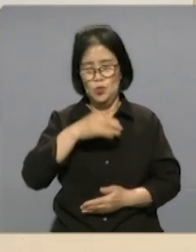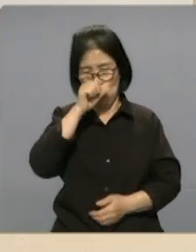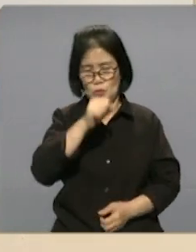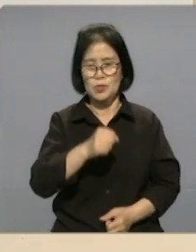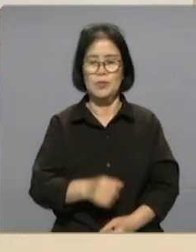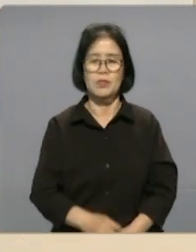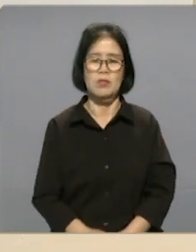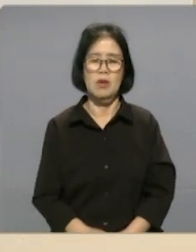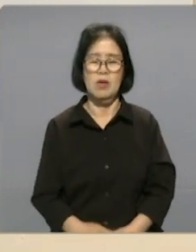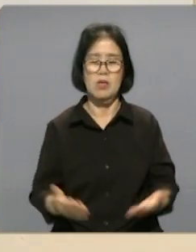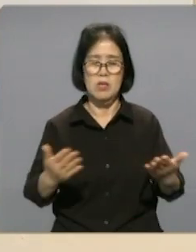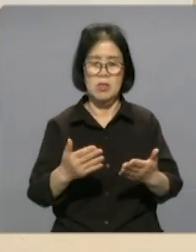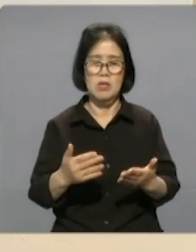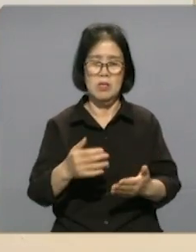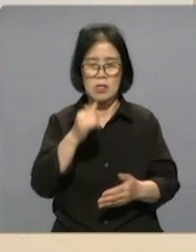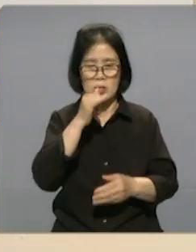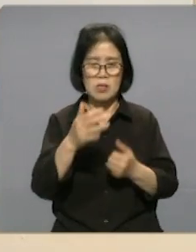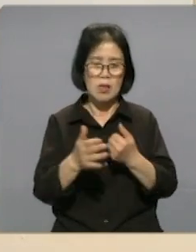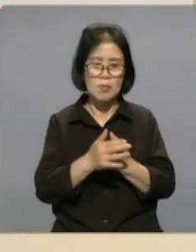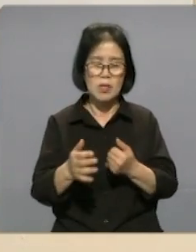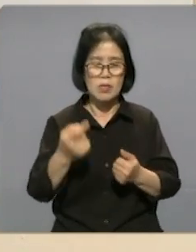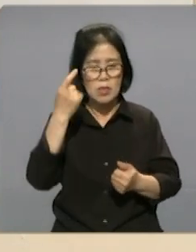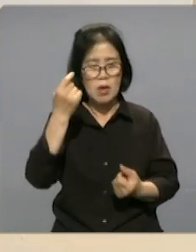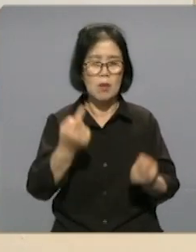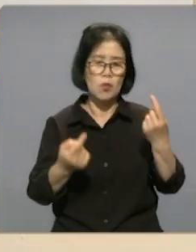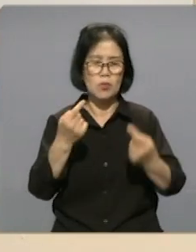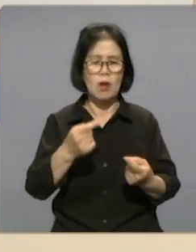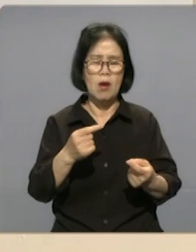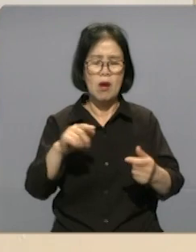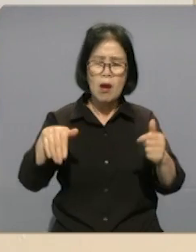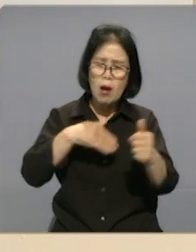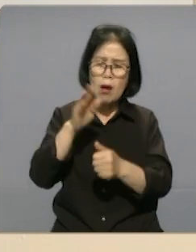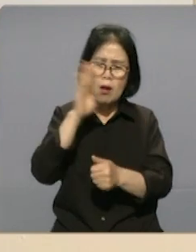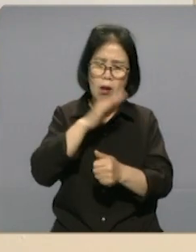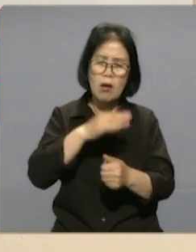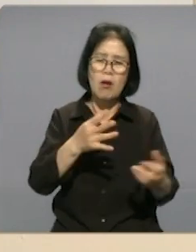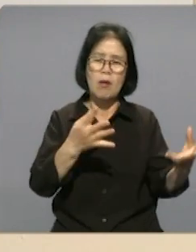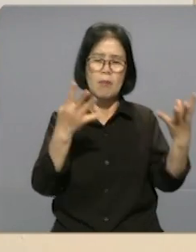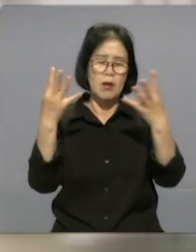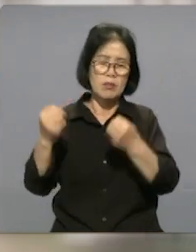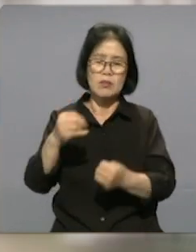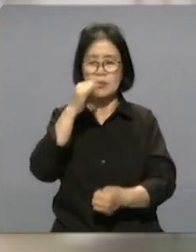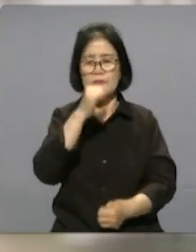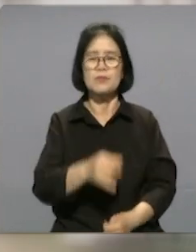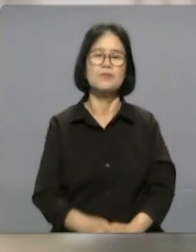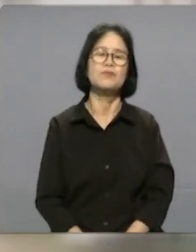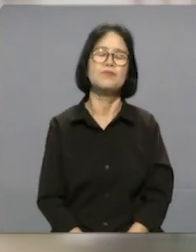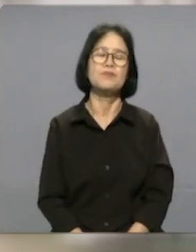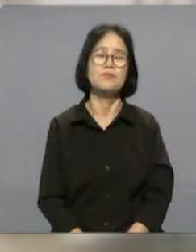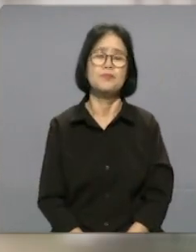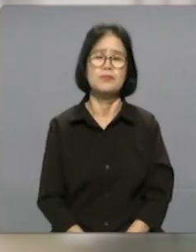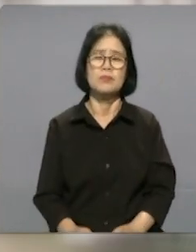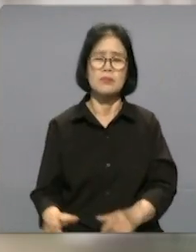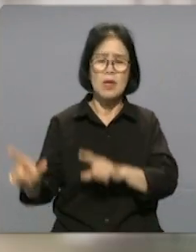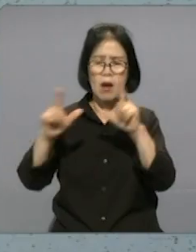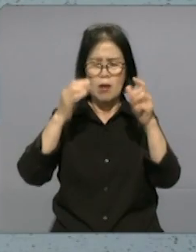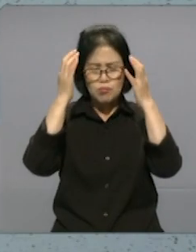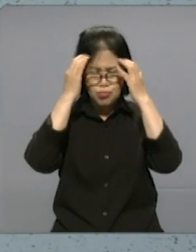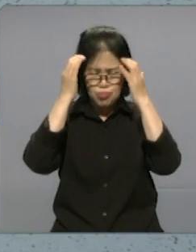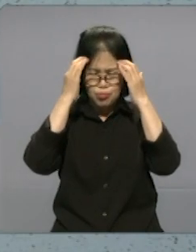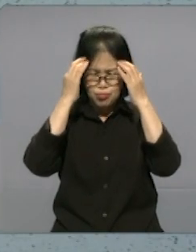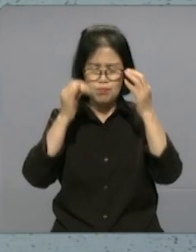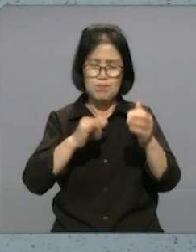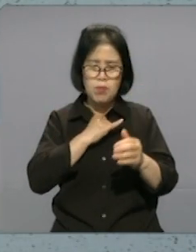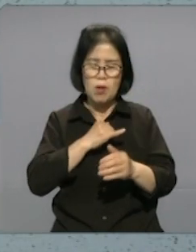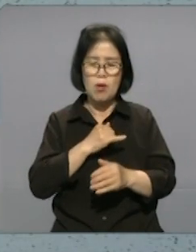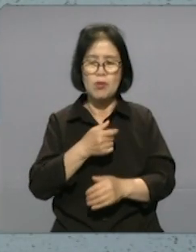좋더라구요 일을 하다 보니까 생각보다 굉장히 좀 열악하신 분들이 굉장히 많으세요 생활고로 극단적 선택을